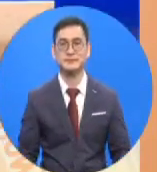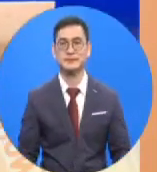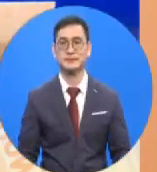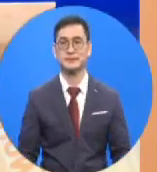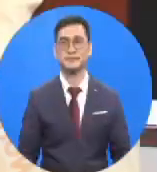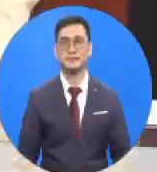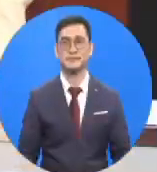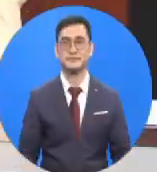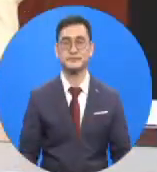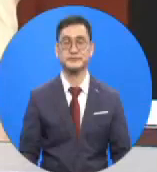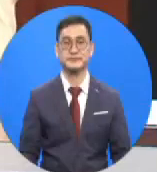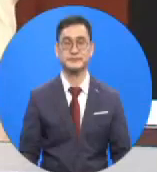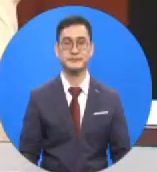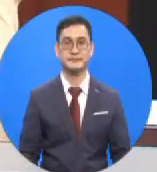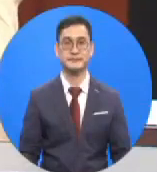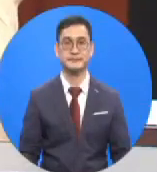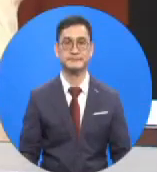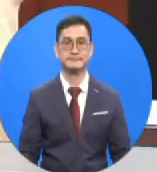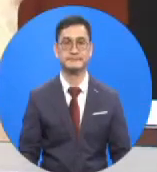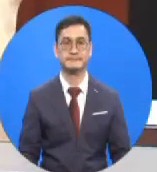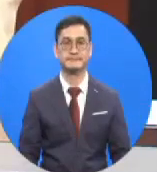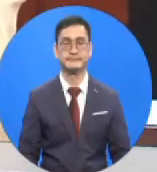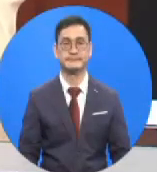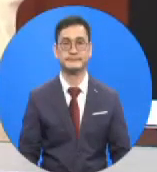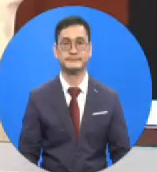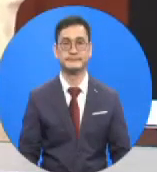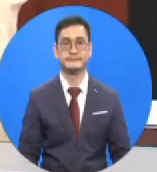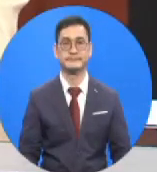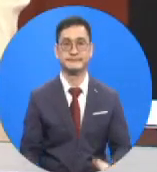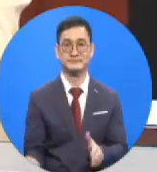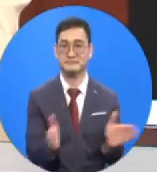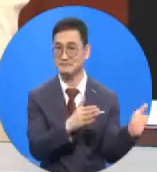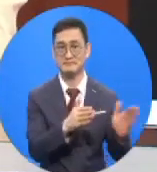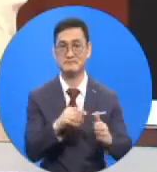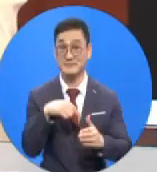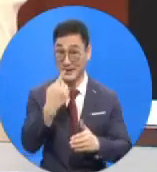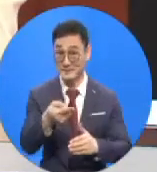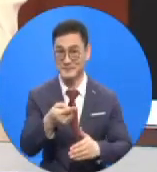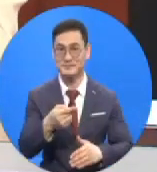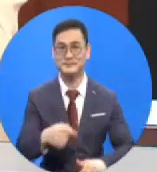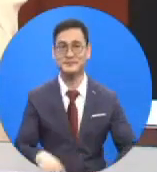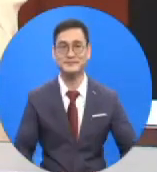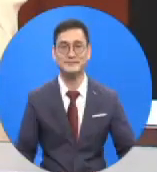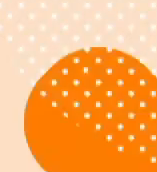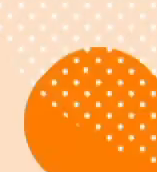가고 결과는 좀 더 지켜봐야 될 것 같습니다 오늘 마지막 랭킹 만나 보시겠습니다